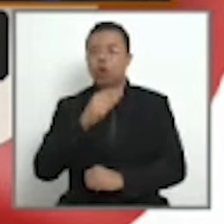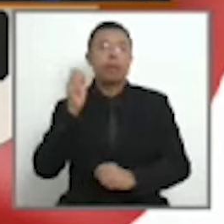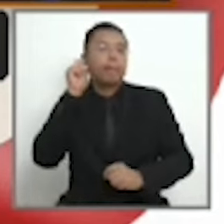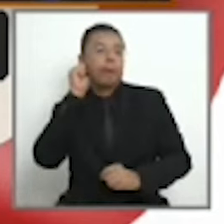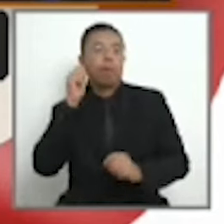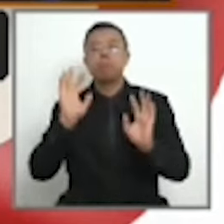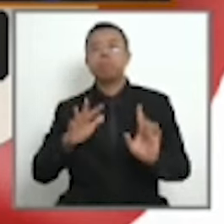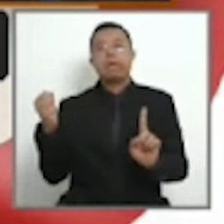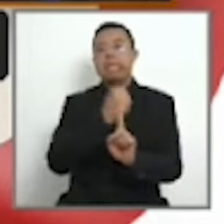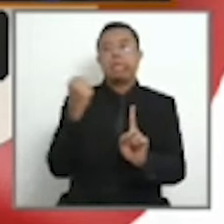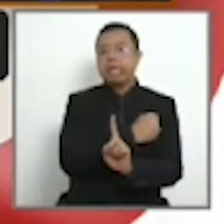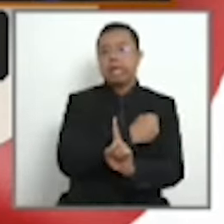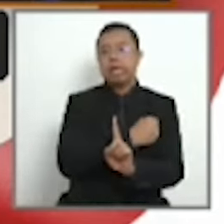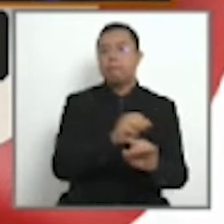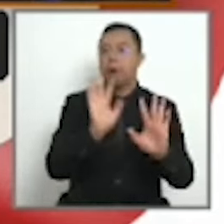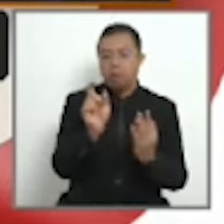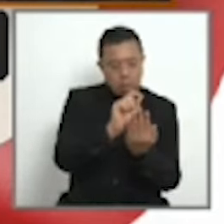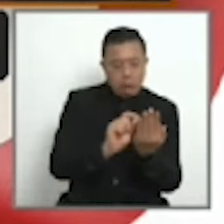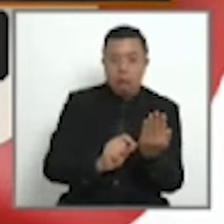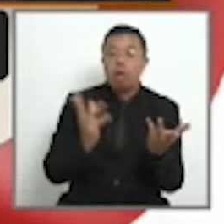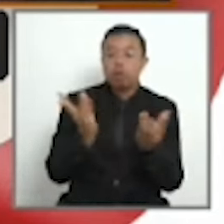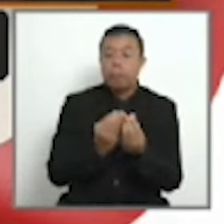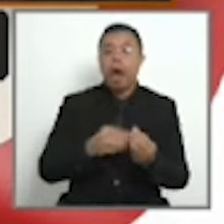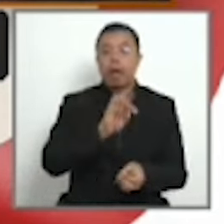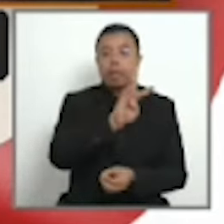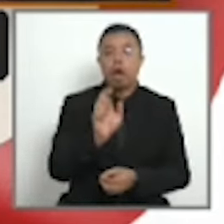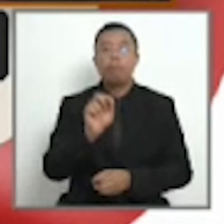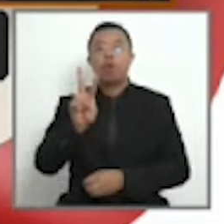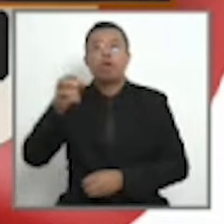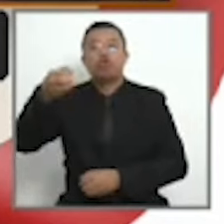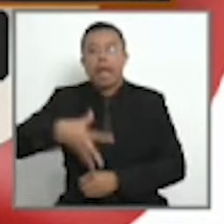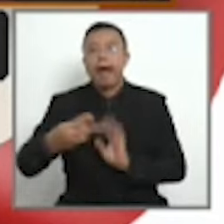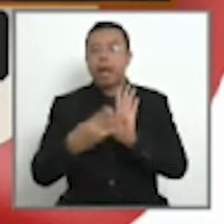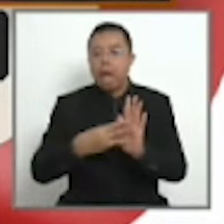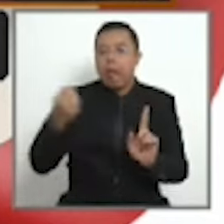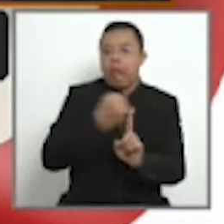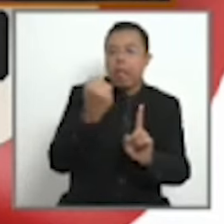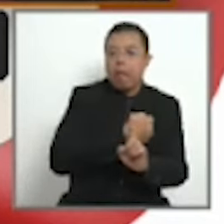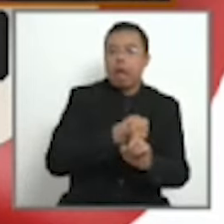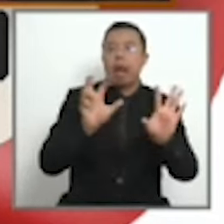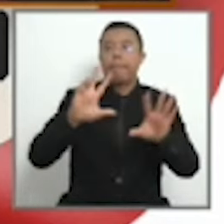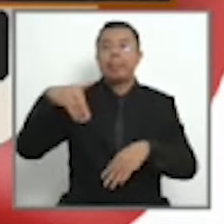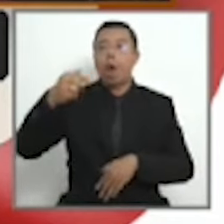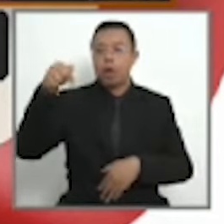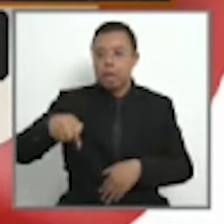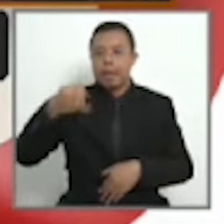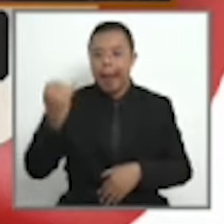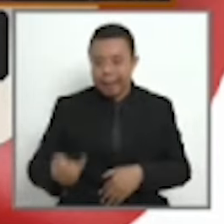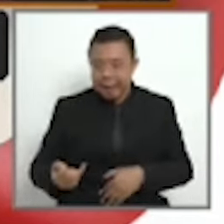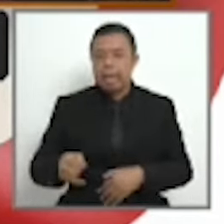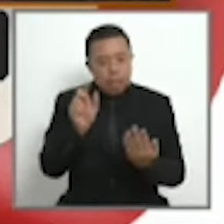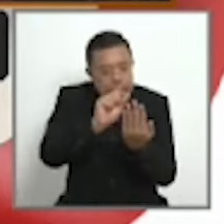luar biasa banyak tinggi catatannya ada 3,2 juta kasus selama 8 tahun terakhir ini itu yang